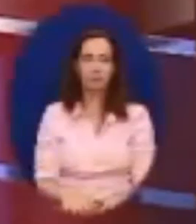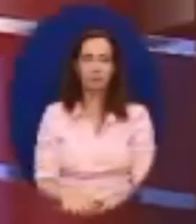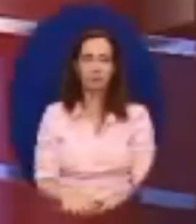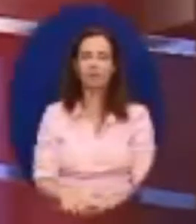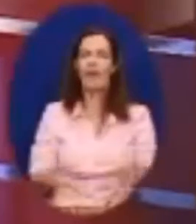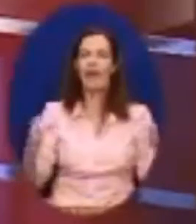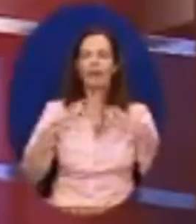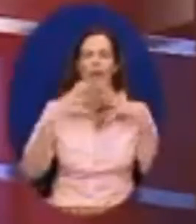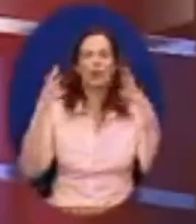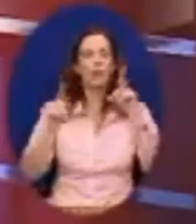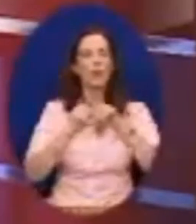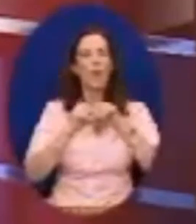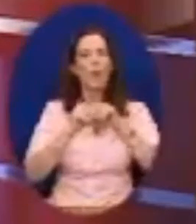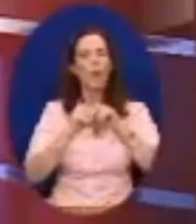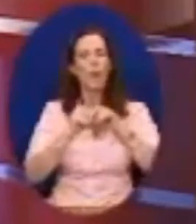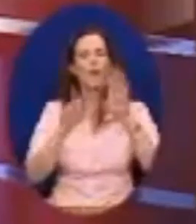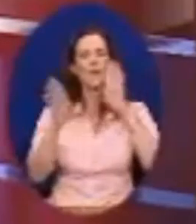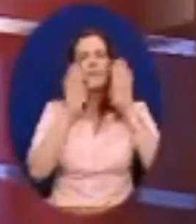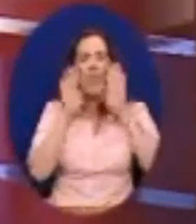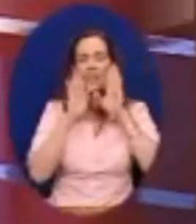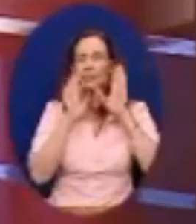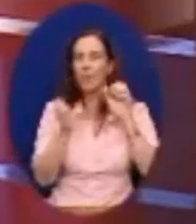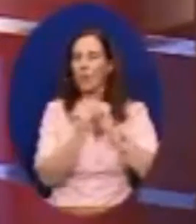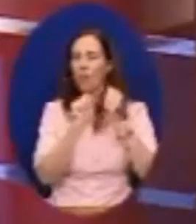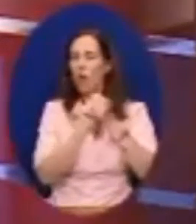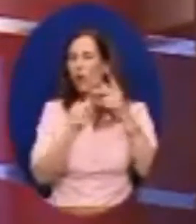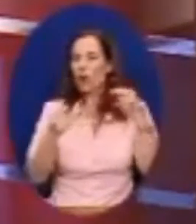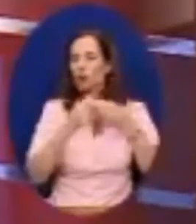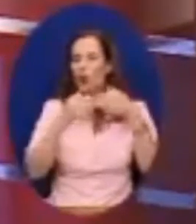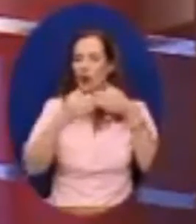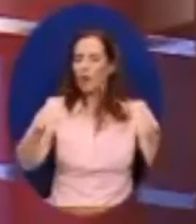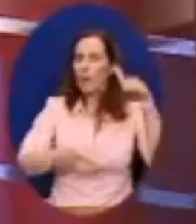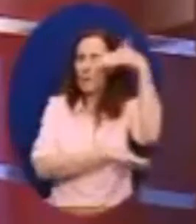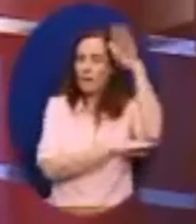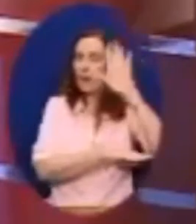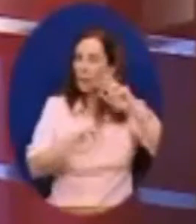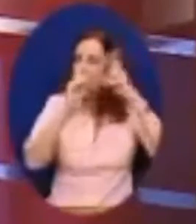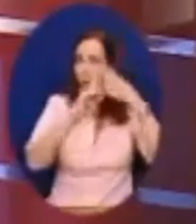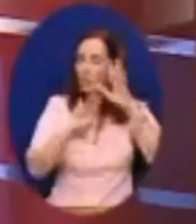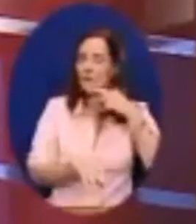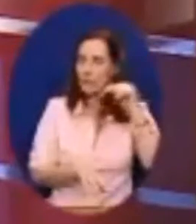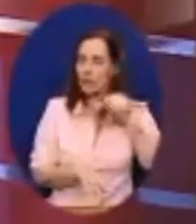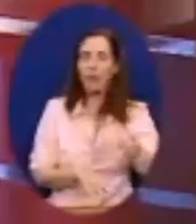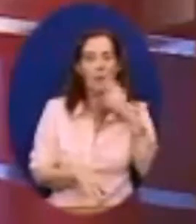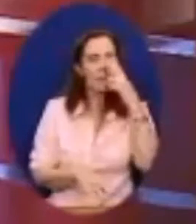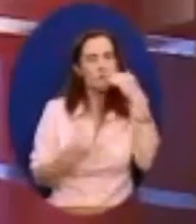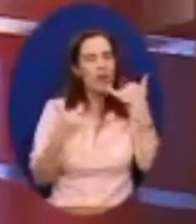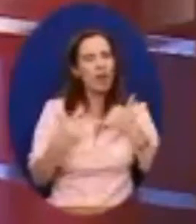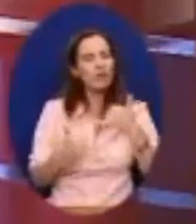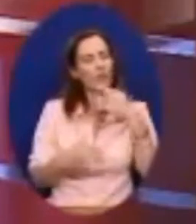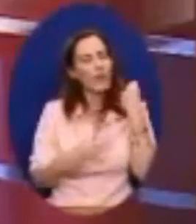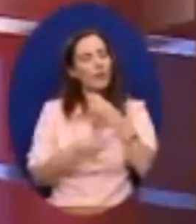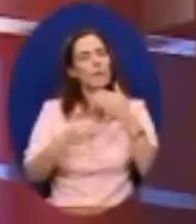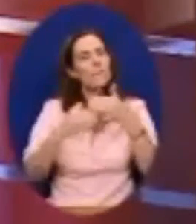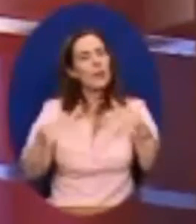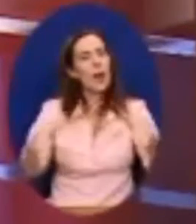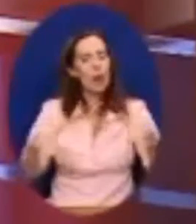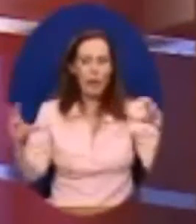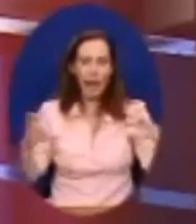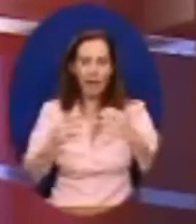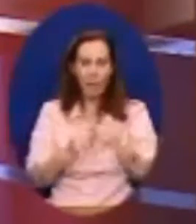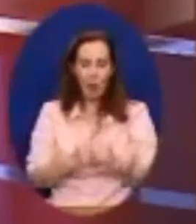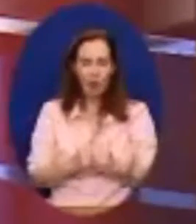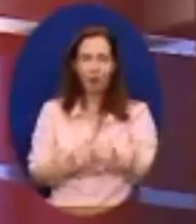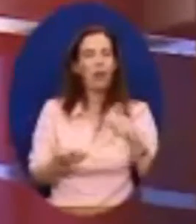חברות ענק כמו גוגל או פייסבוק אינן תלויות בגבולות או במדינות. בעולם וגם בישראל מנסים עכשיו להטיל מגבלות על